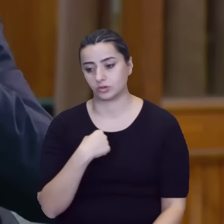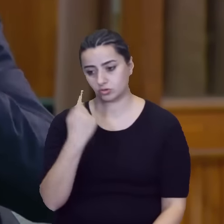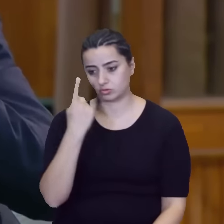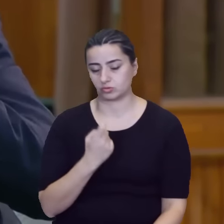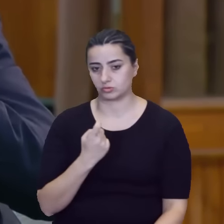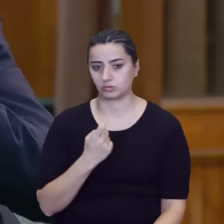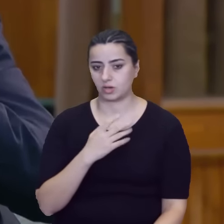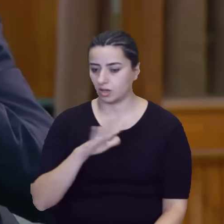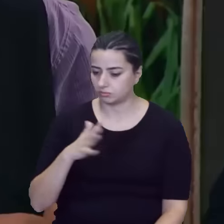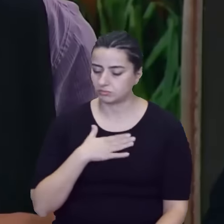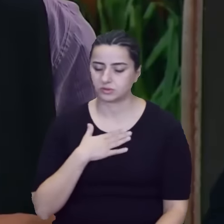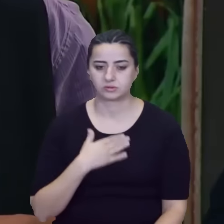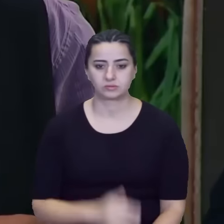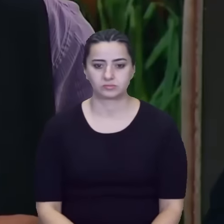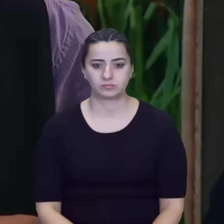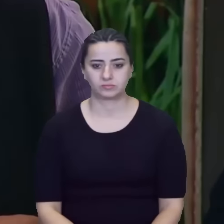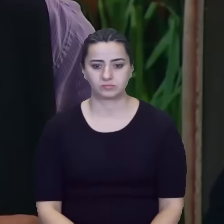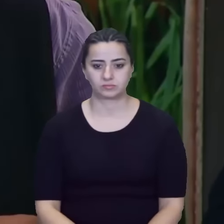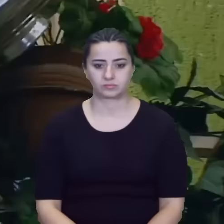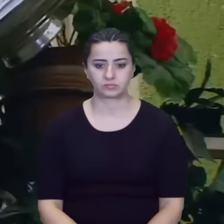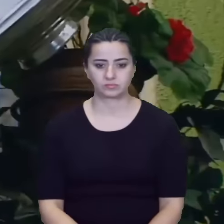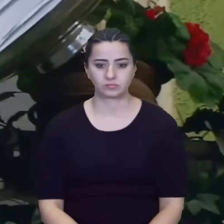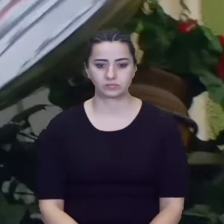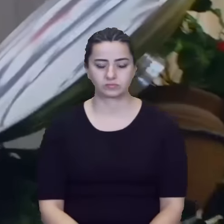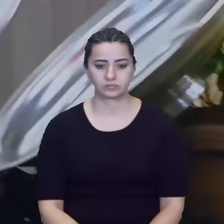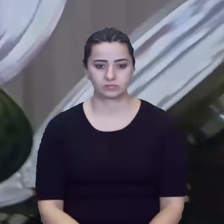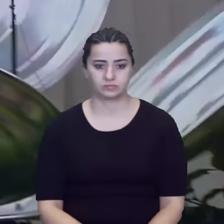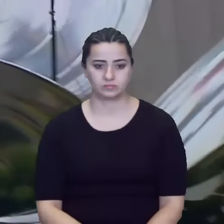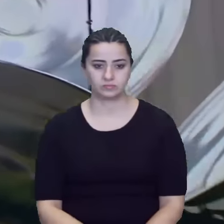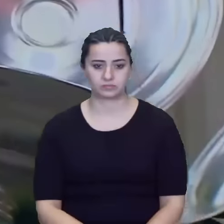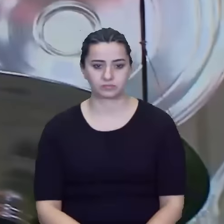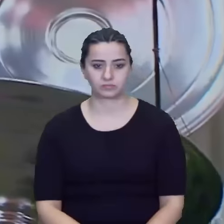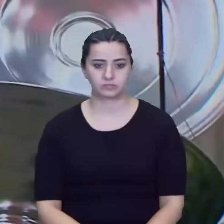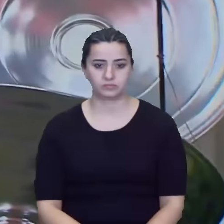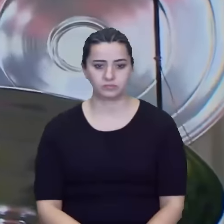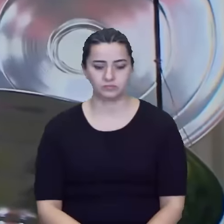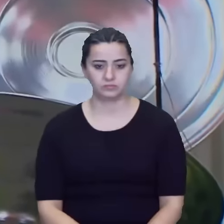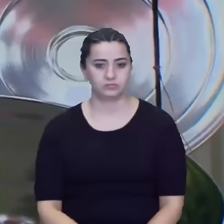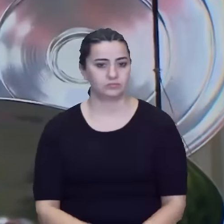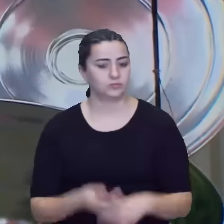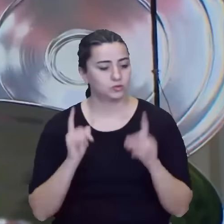soracaksın. Her şey bende. Seyfi balkon antenin yanına çıktı.